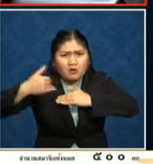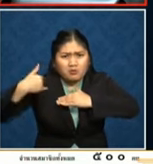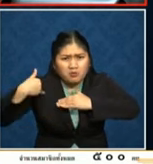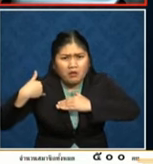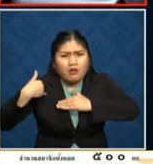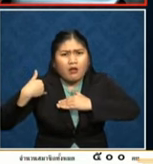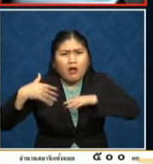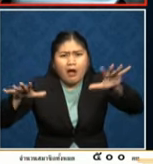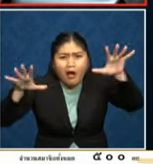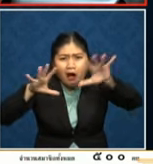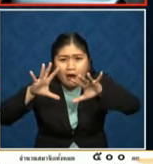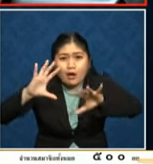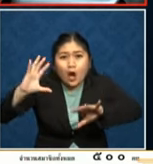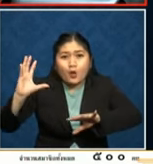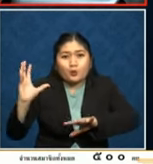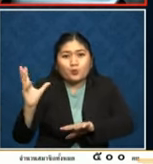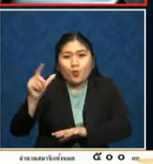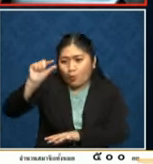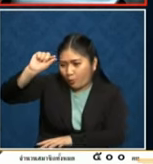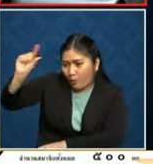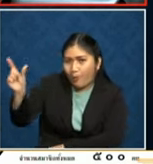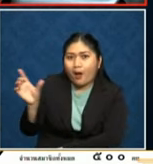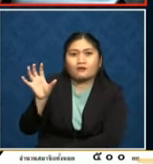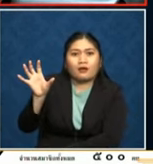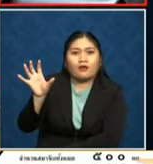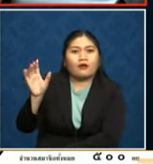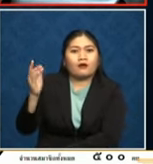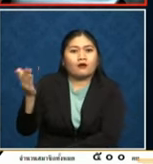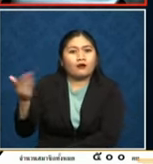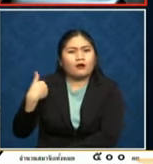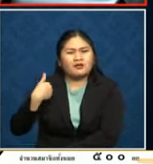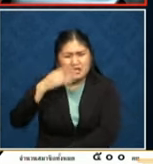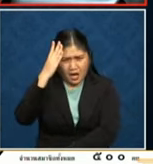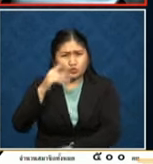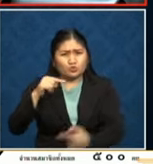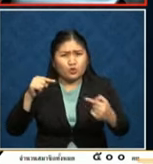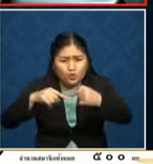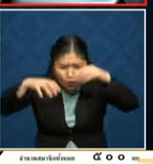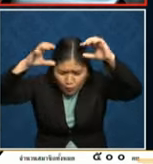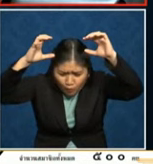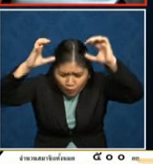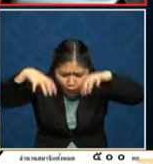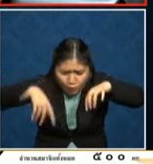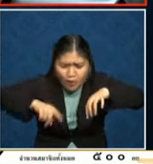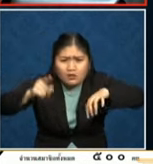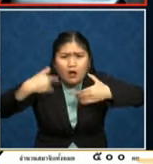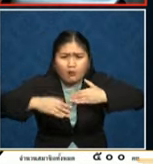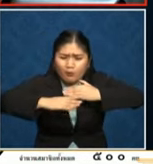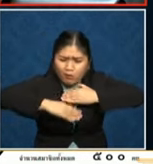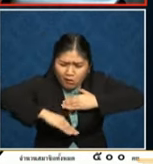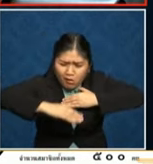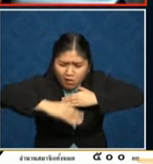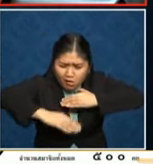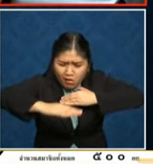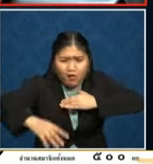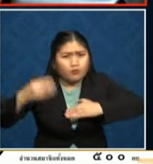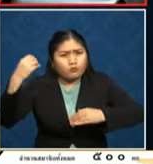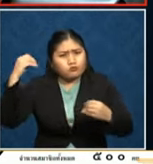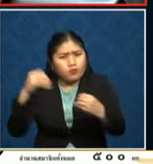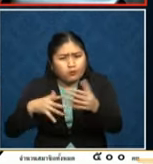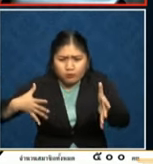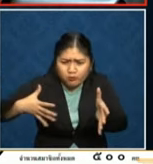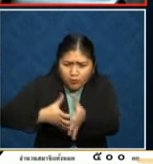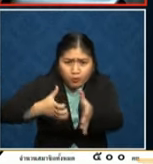จันทร์โดยเฉพาะหน้าฝนมีพี่น้องประชาชนสัญจรไปมายากลำบากเกิดเหตุก็หลายครั้งบ่อยครั้งขนสินค้าทางด้านการเกษตร